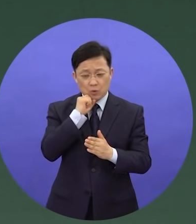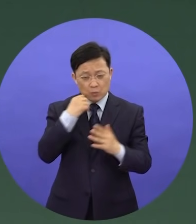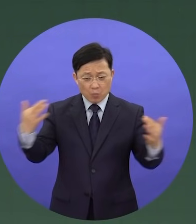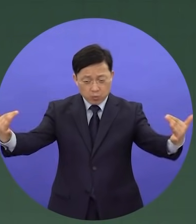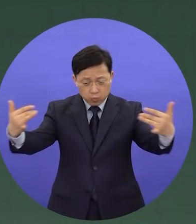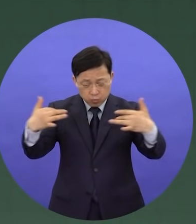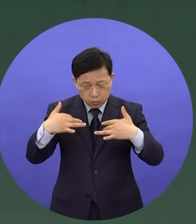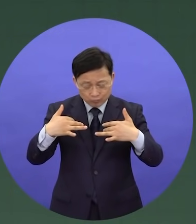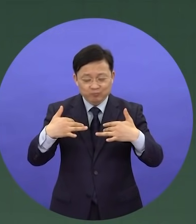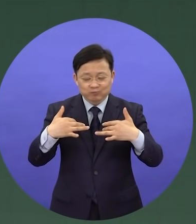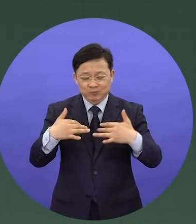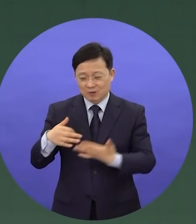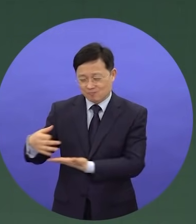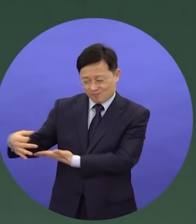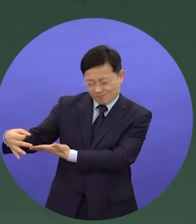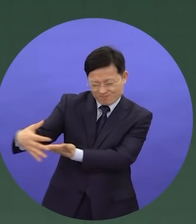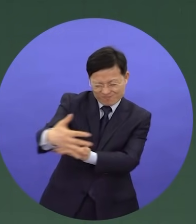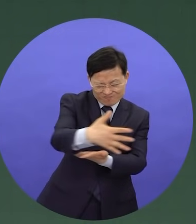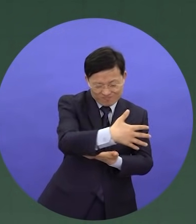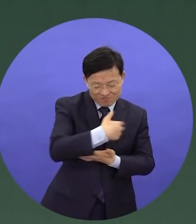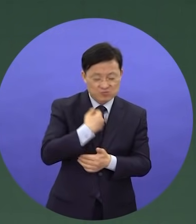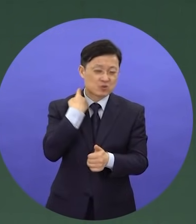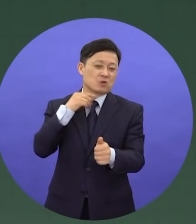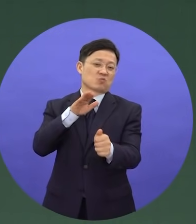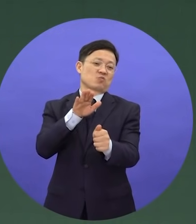poor. 이 사람들이 와서